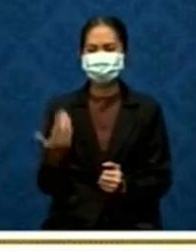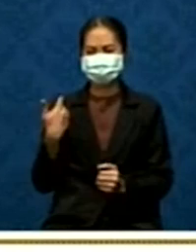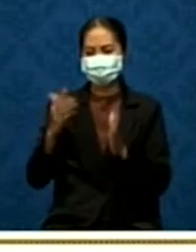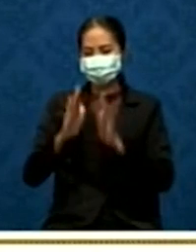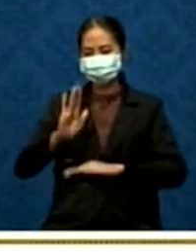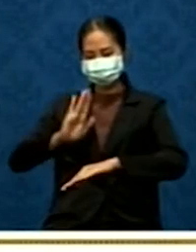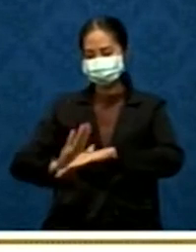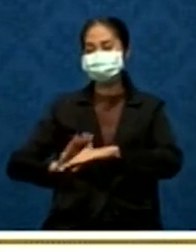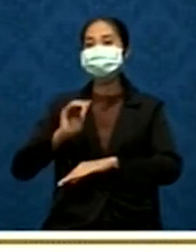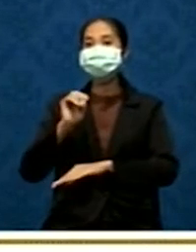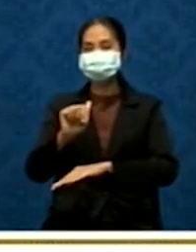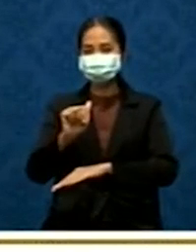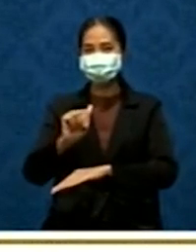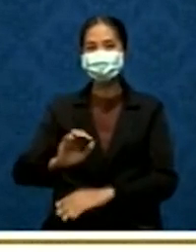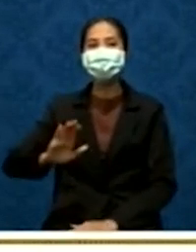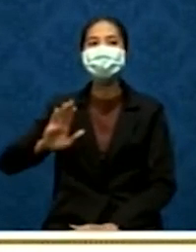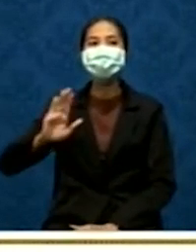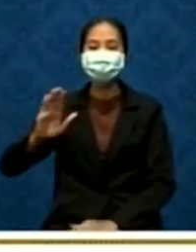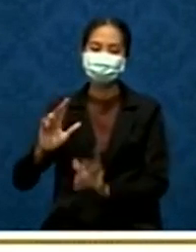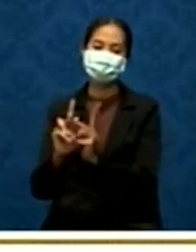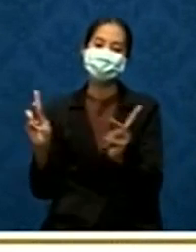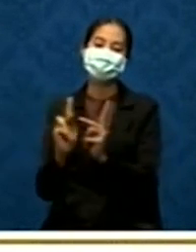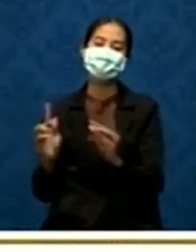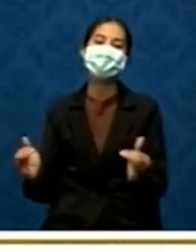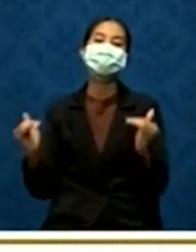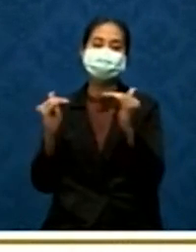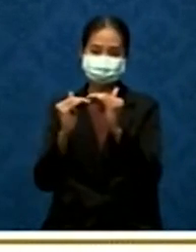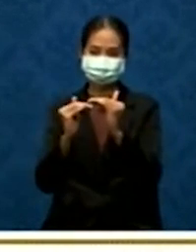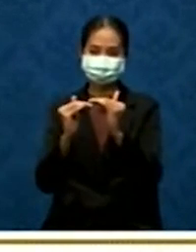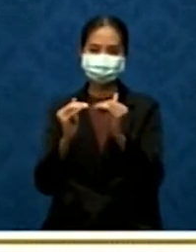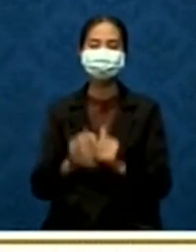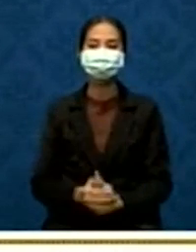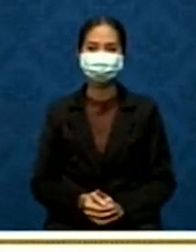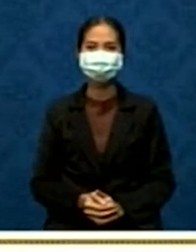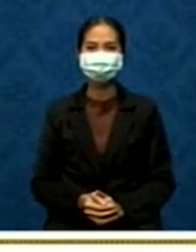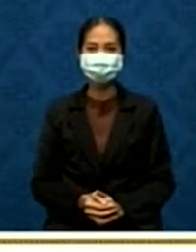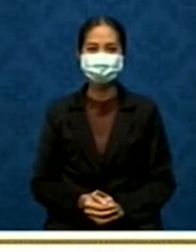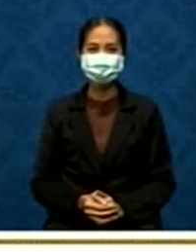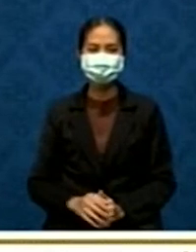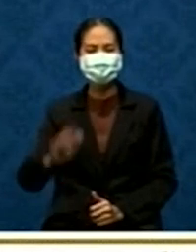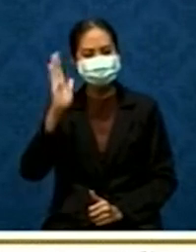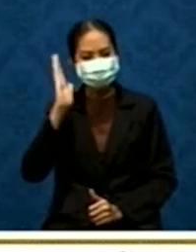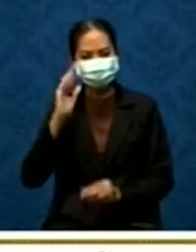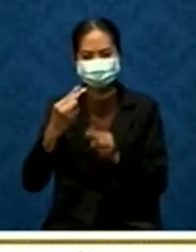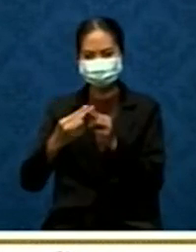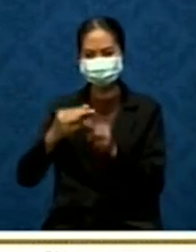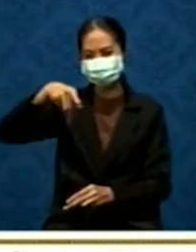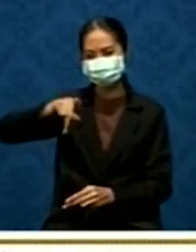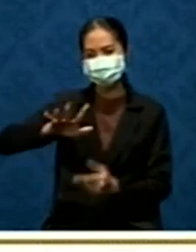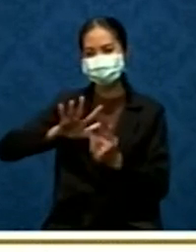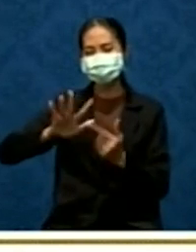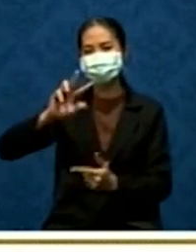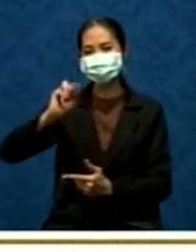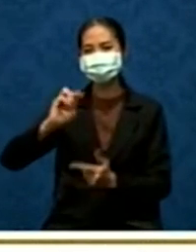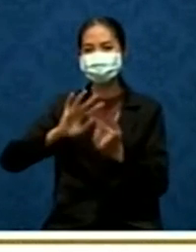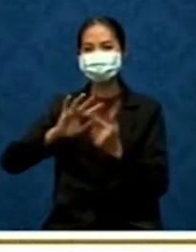ฒิของกรรมการสิทธิมนุษยชนและก็นายพานุวัฒน์ทองสุขผู้อำนวย